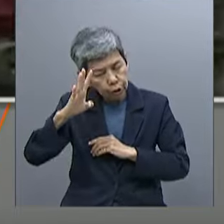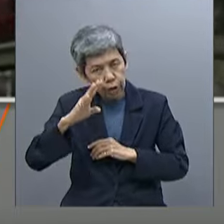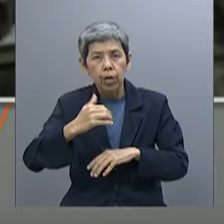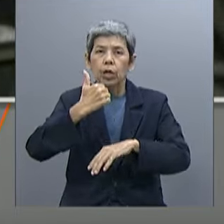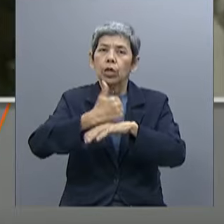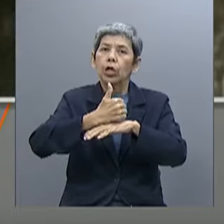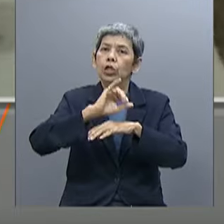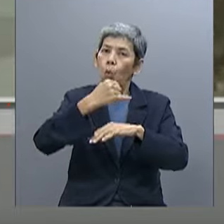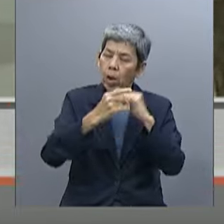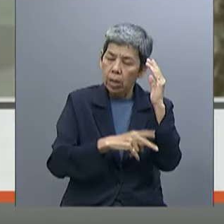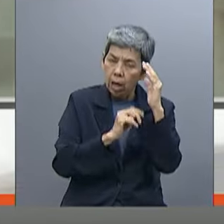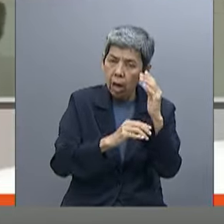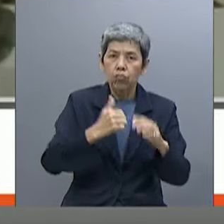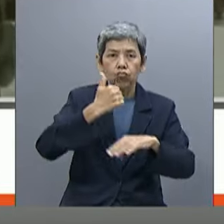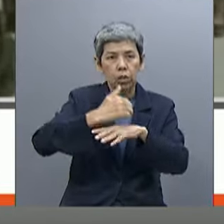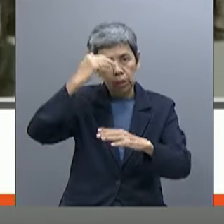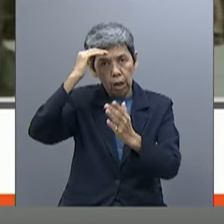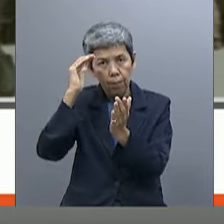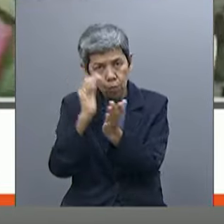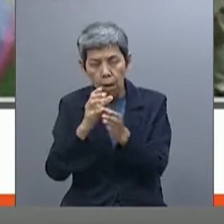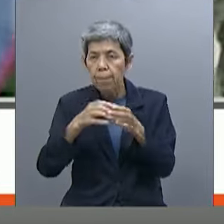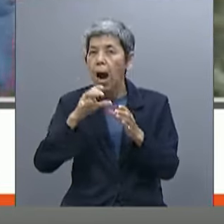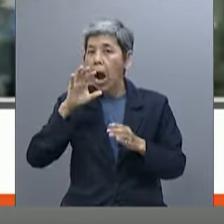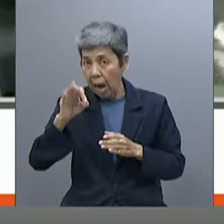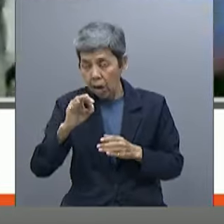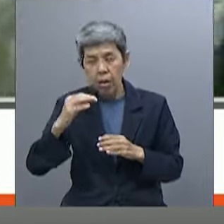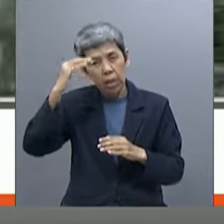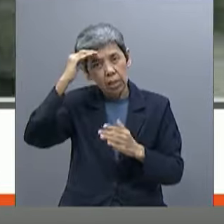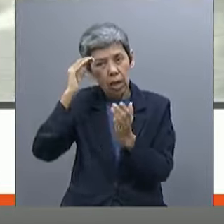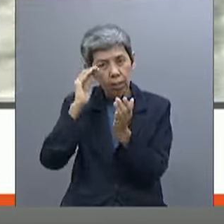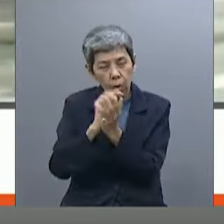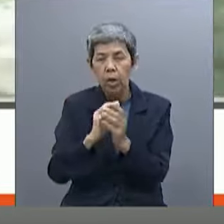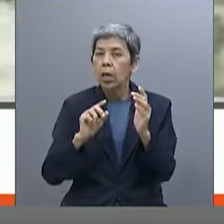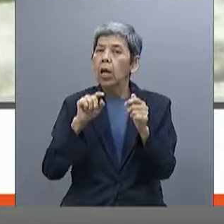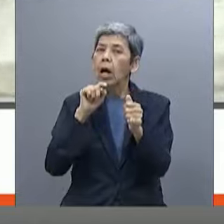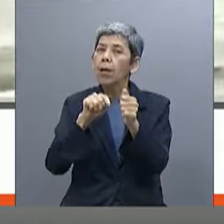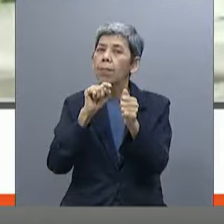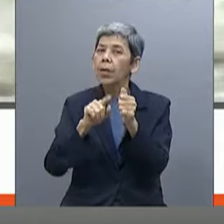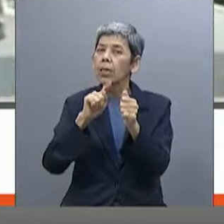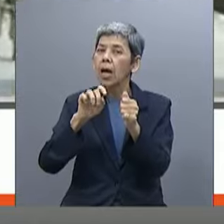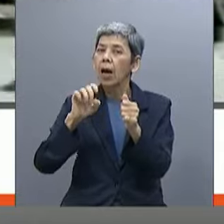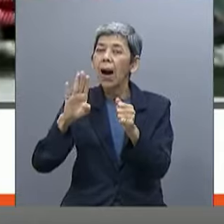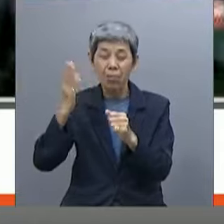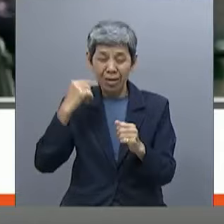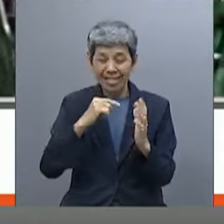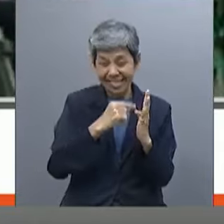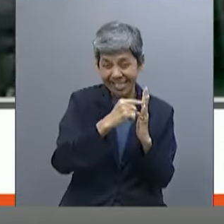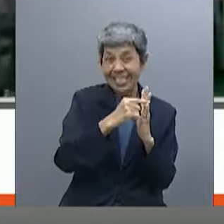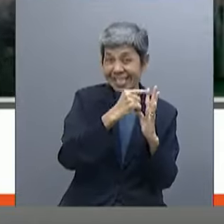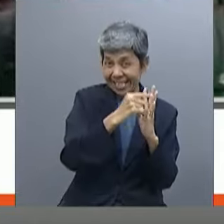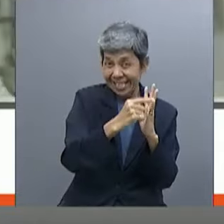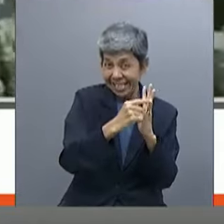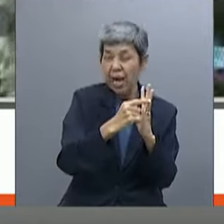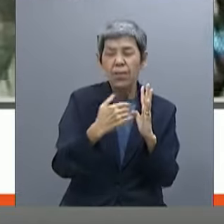ราธิวาสอดีตผู้บัญชาการตำรวจภูธรภาค9อดีตผู้กำกับการสภ.ตากใบณช่วงเวลานั้นนี่เป็นแค่ส่วนหนึ่งนะคะ